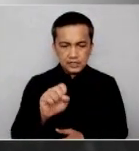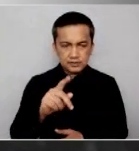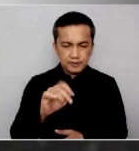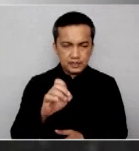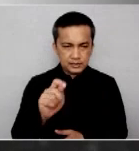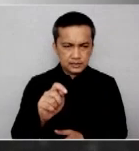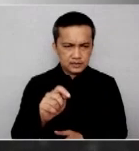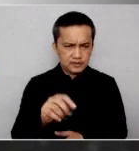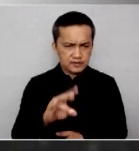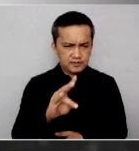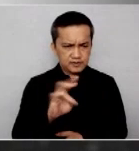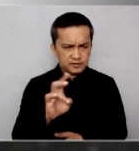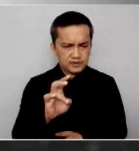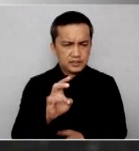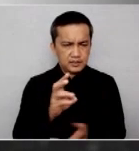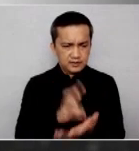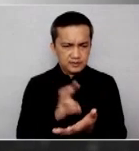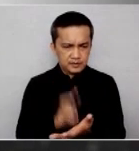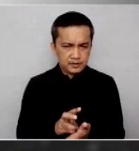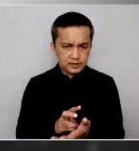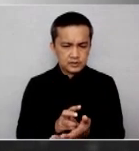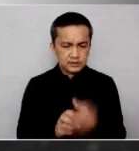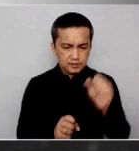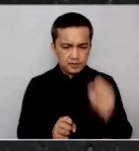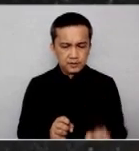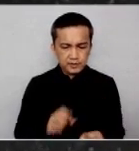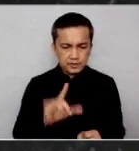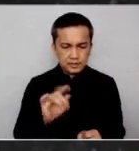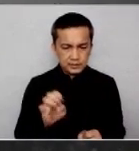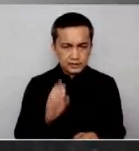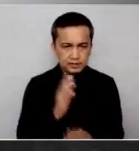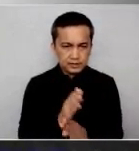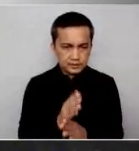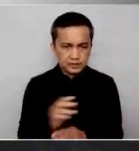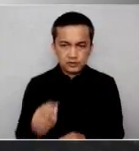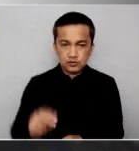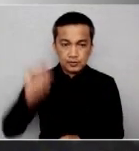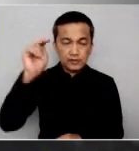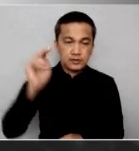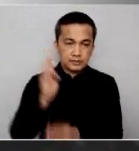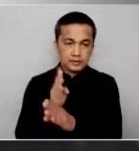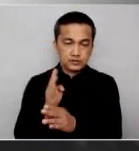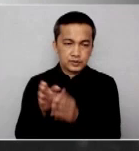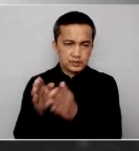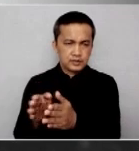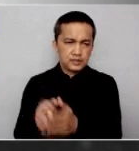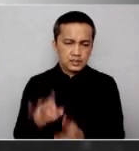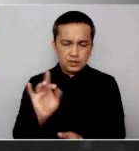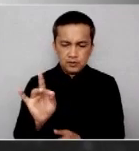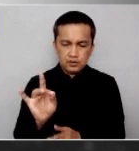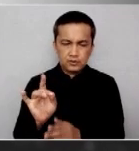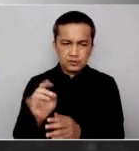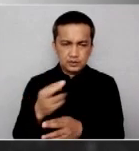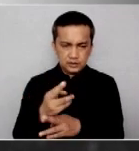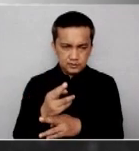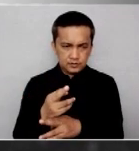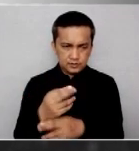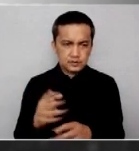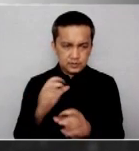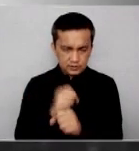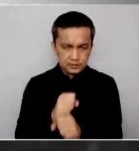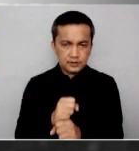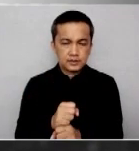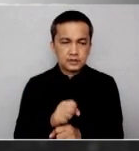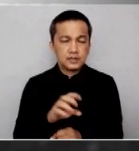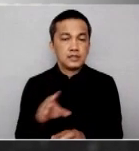700 na bahagi ng southbound lane ng EDSA busway. Sa northbound naman ng busway, 8 repairs na ang natapos. Kabilang